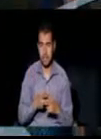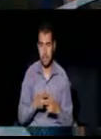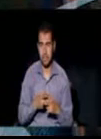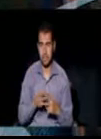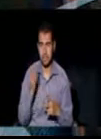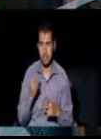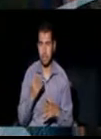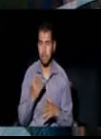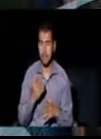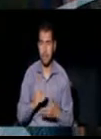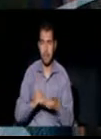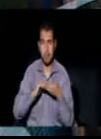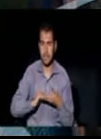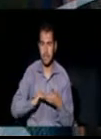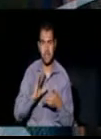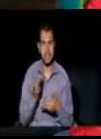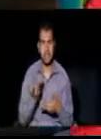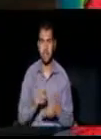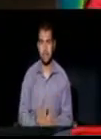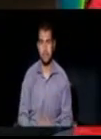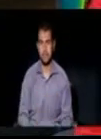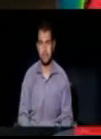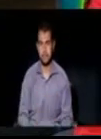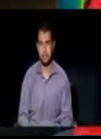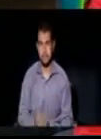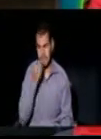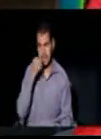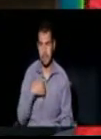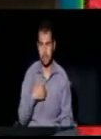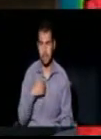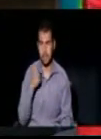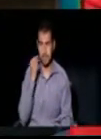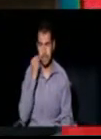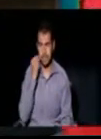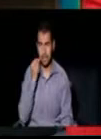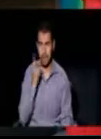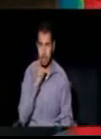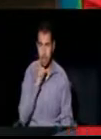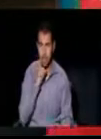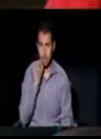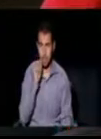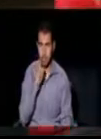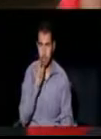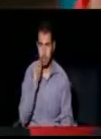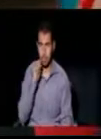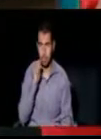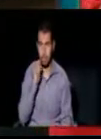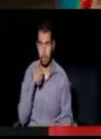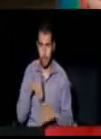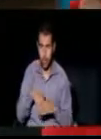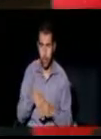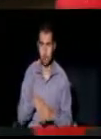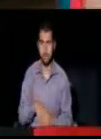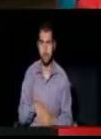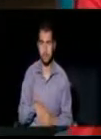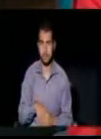مستوى الاشخاص؟ انا نفسي ان الام والاب والاسره نفسها ان